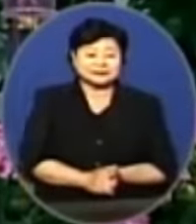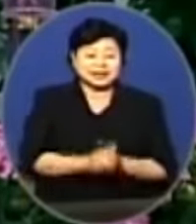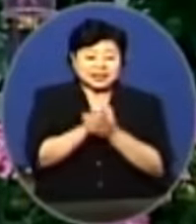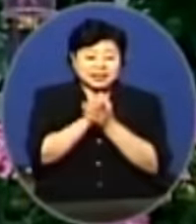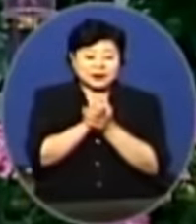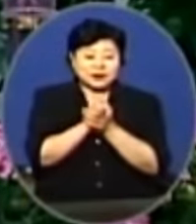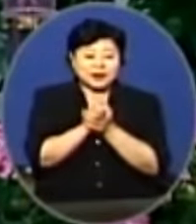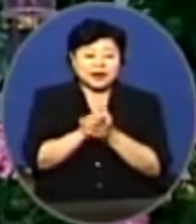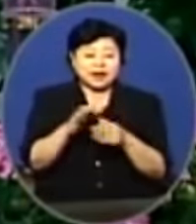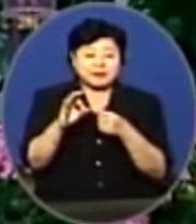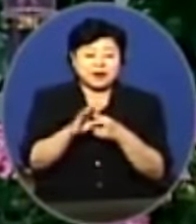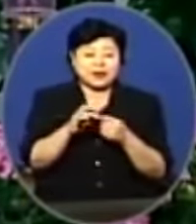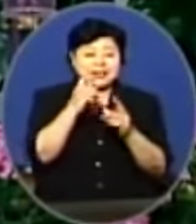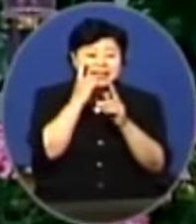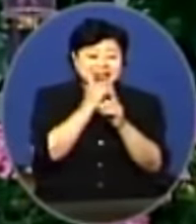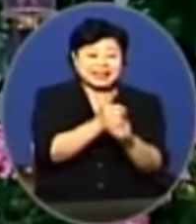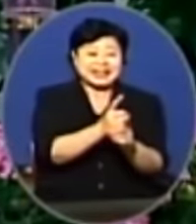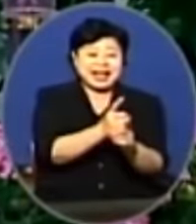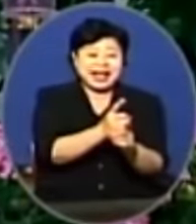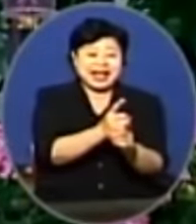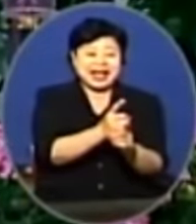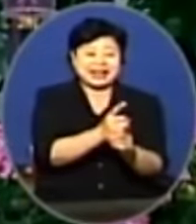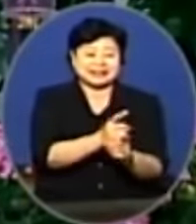기도하면 이긴다는 제목으로